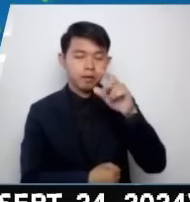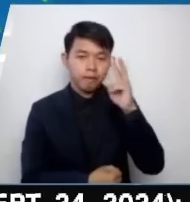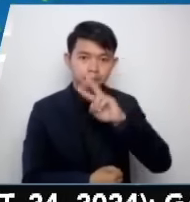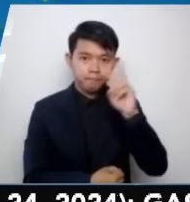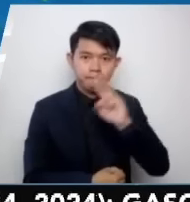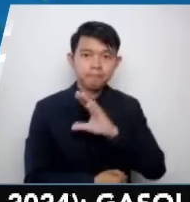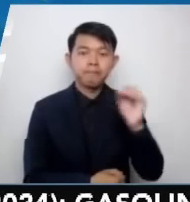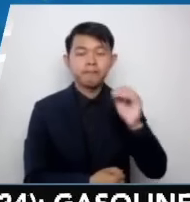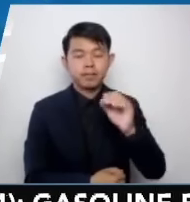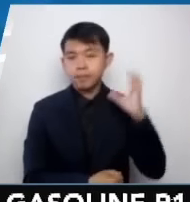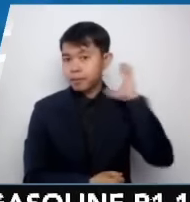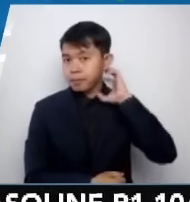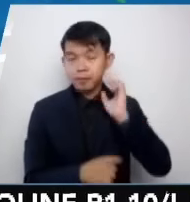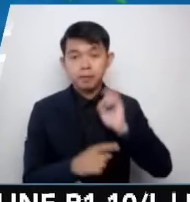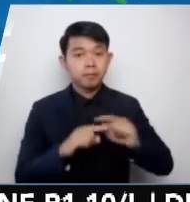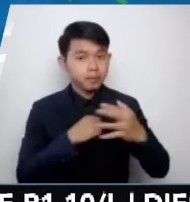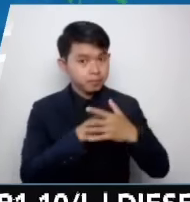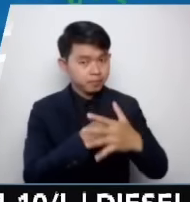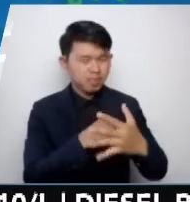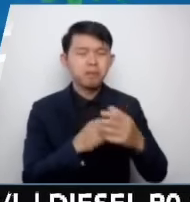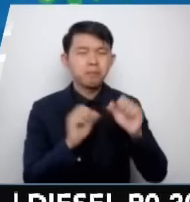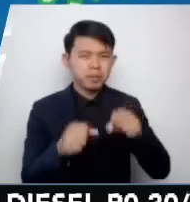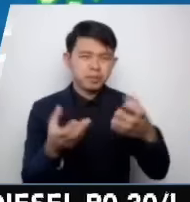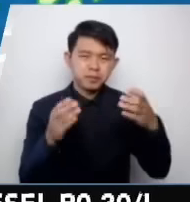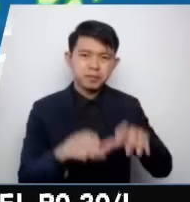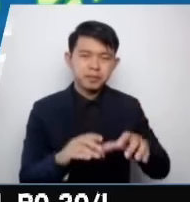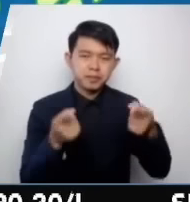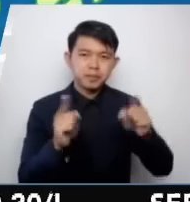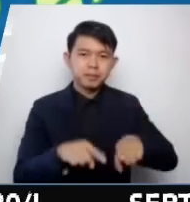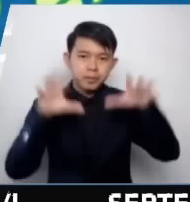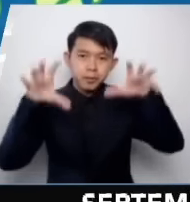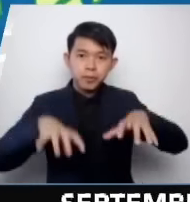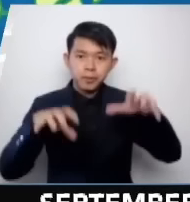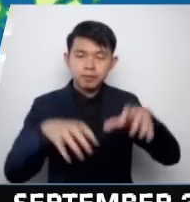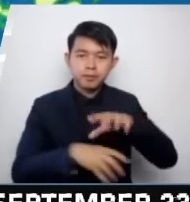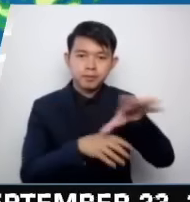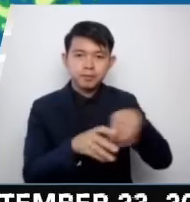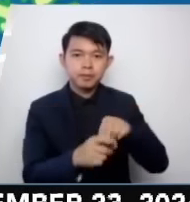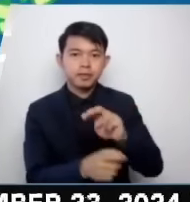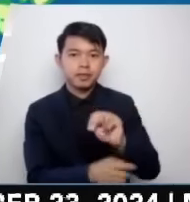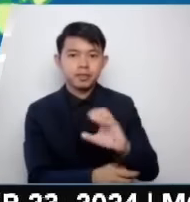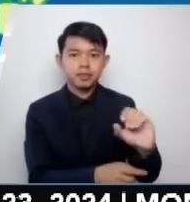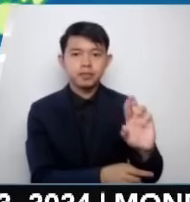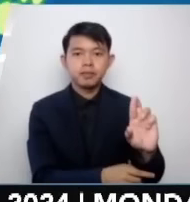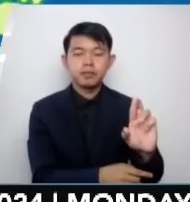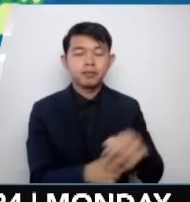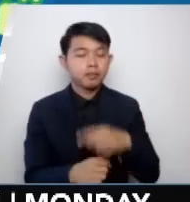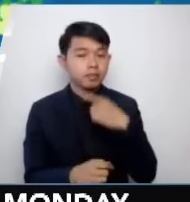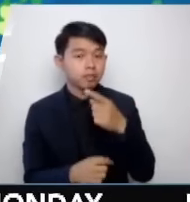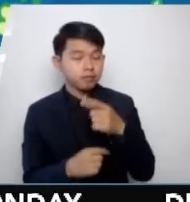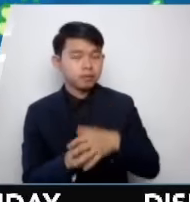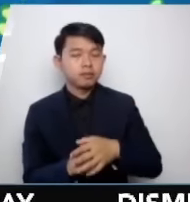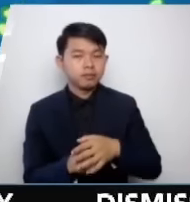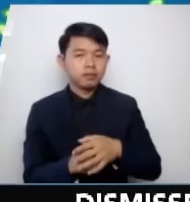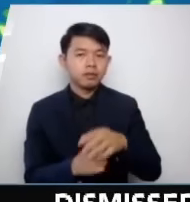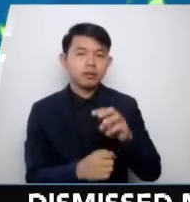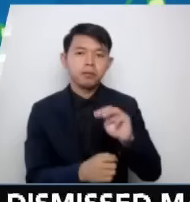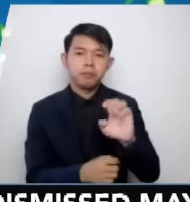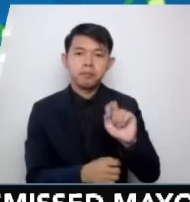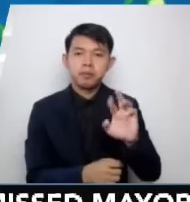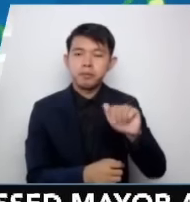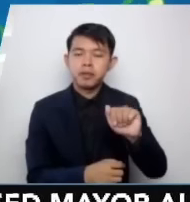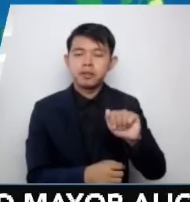ang pag-ulan sa maraming panig ng bansa kasama ang Metro Manila base sa rainfall forecast ng Metro Weather. Posible ang heavy